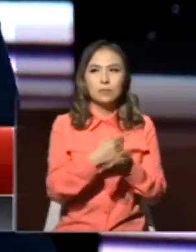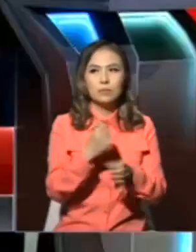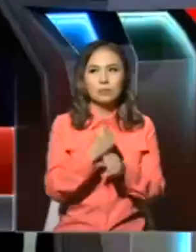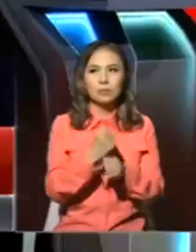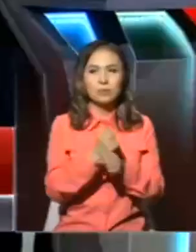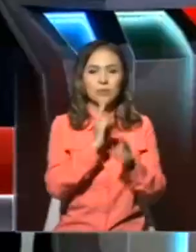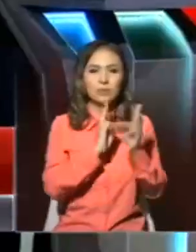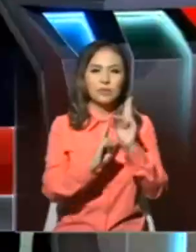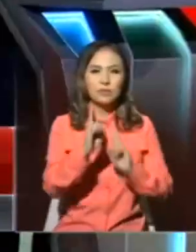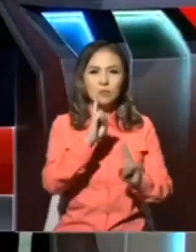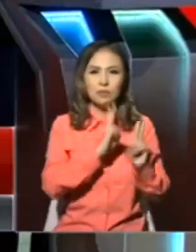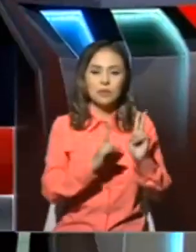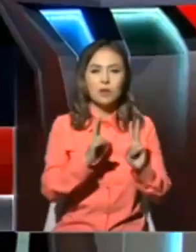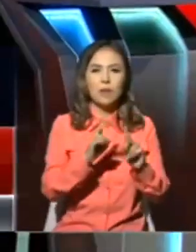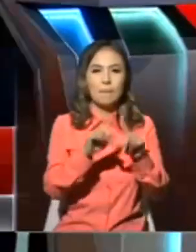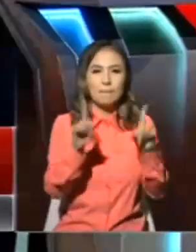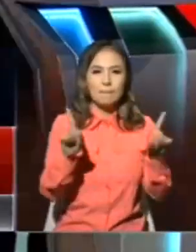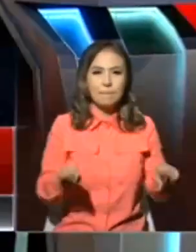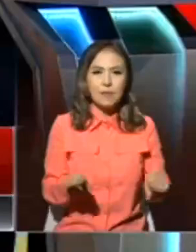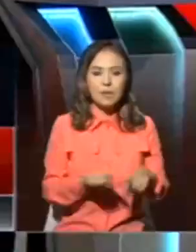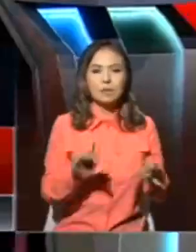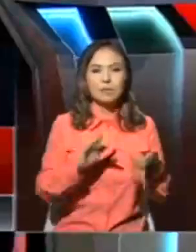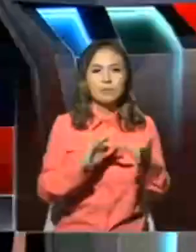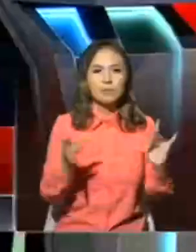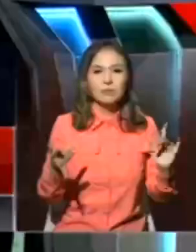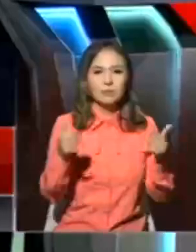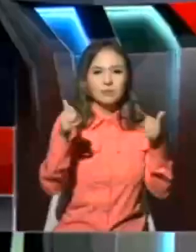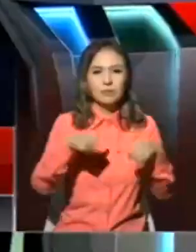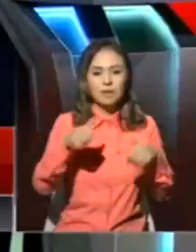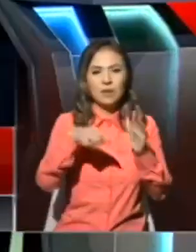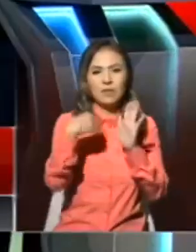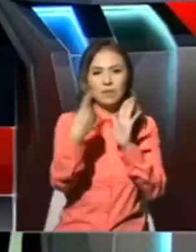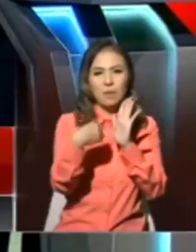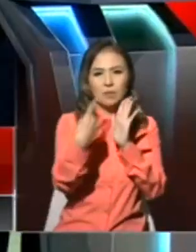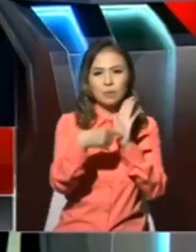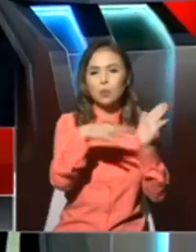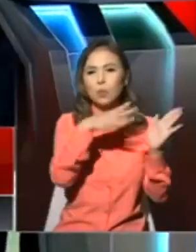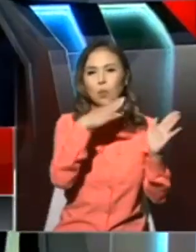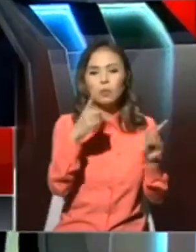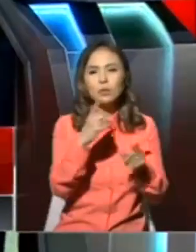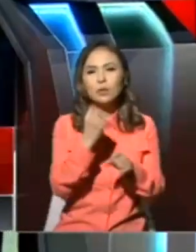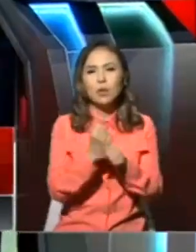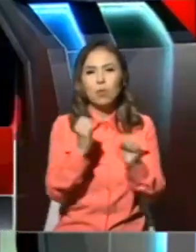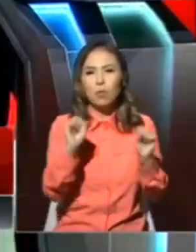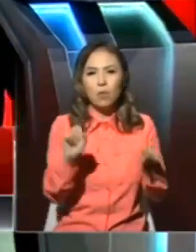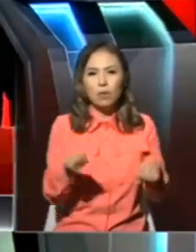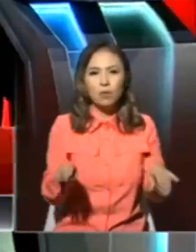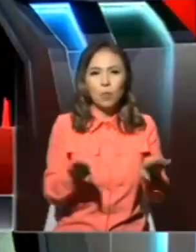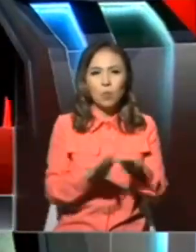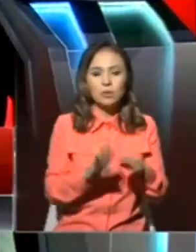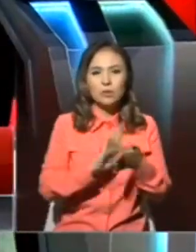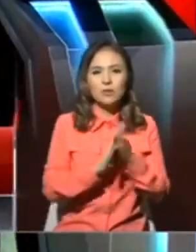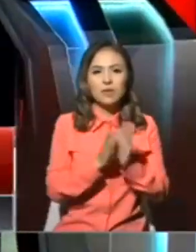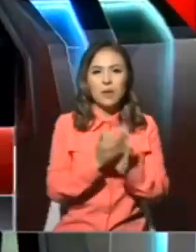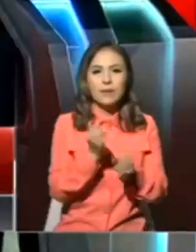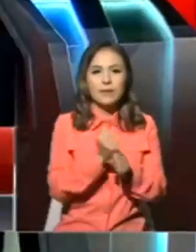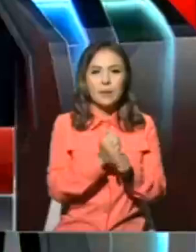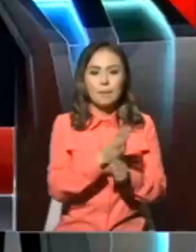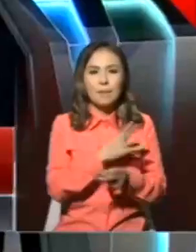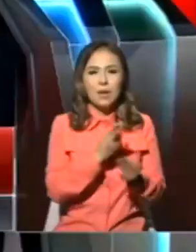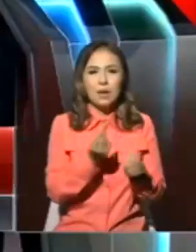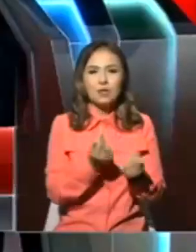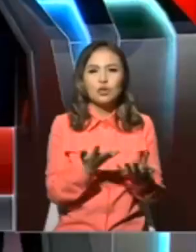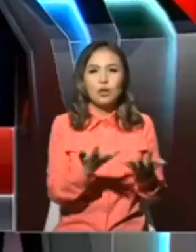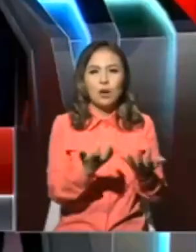кейін менің парақшаларымда мысалы әлеуметтік желіде соны сауалнама көп қояды. Не істеуге болады? Осылай да шарт жасасты, осы ақшаны алды да